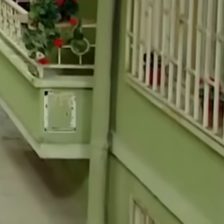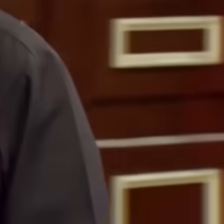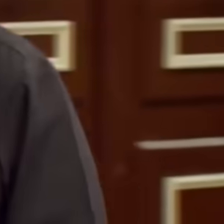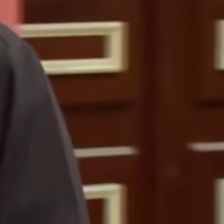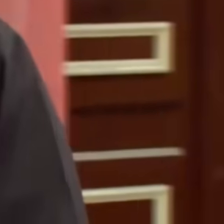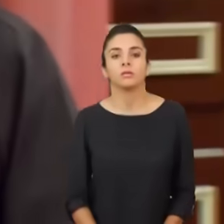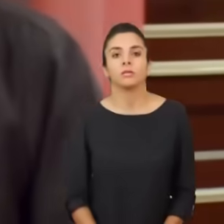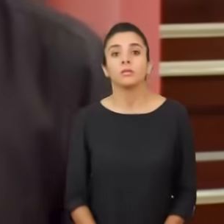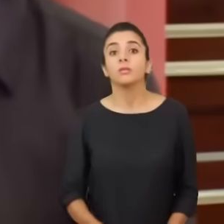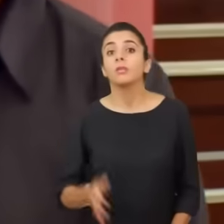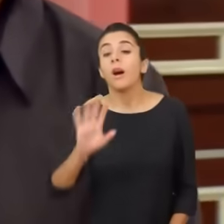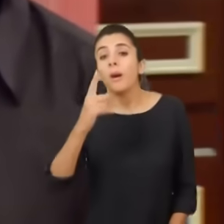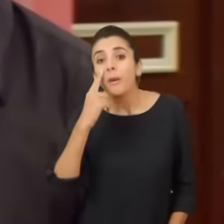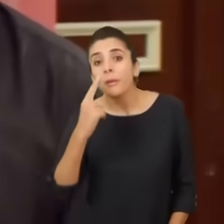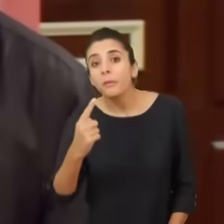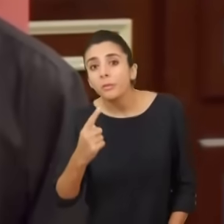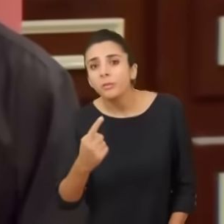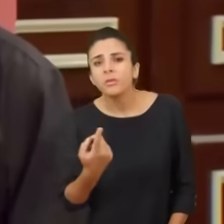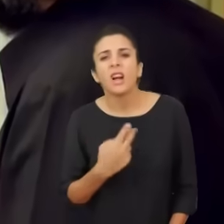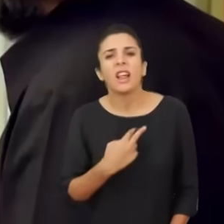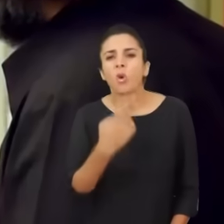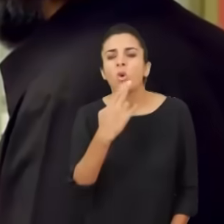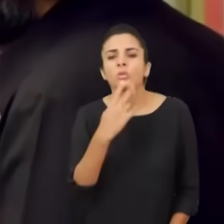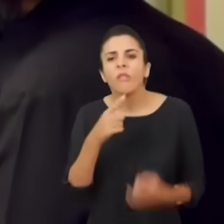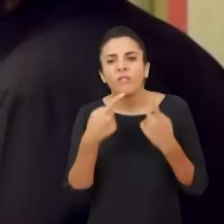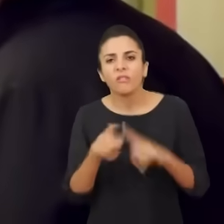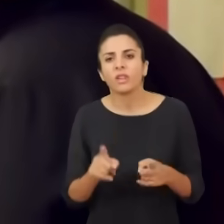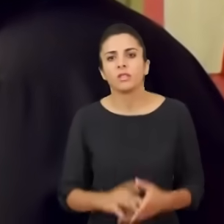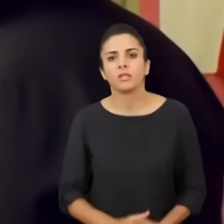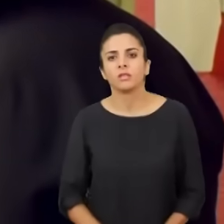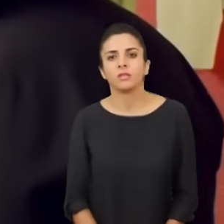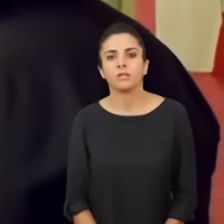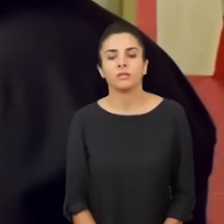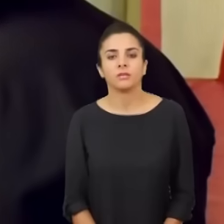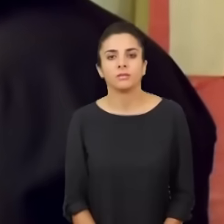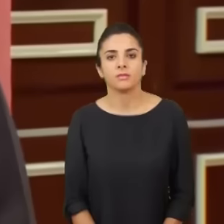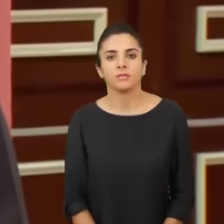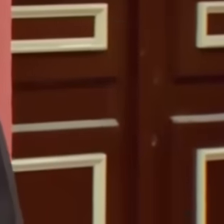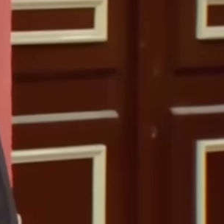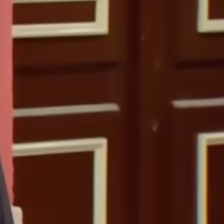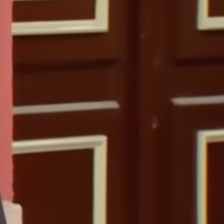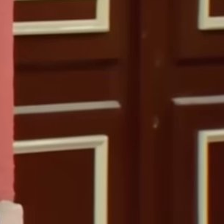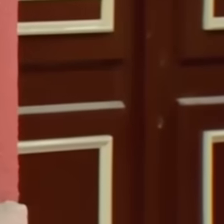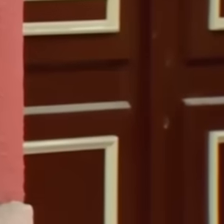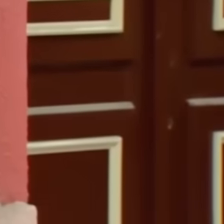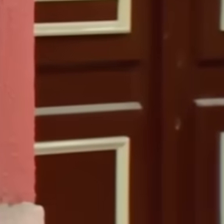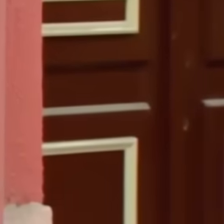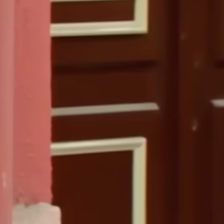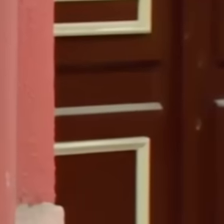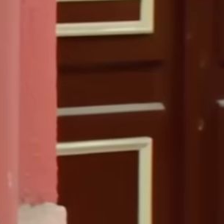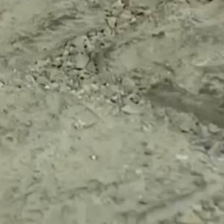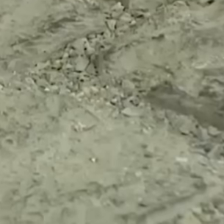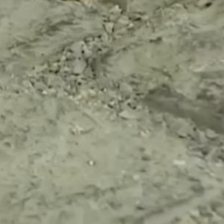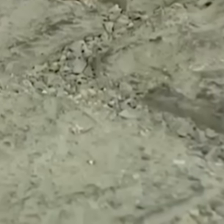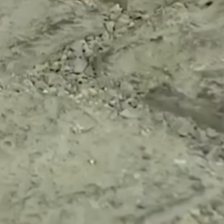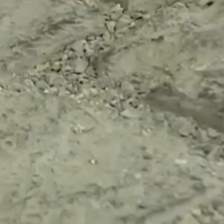Oh, entschuldigen Sie. Können Sie mir vielleicht helfen? Ich suche diese Adresse. Elindeki kağıdı Susmuş'a gösterdi. Ergun'un